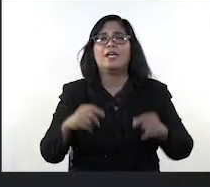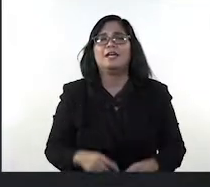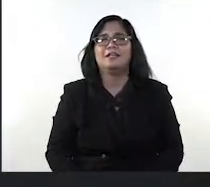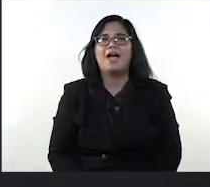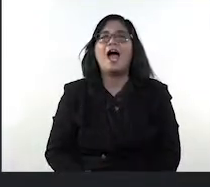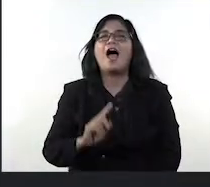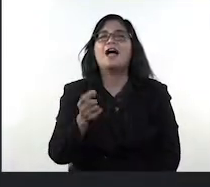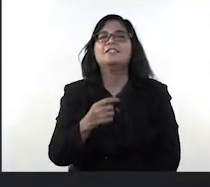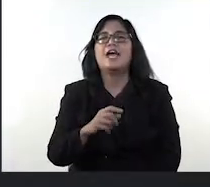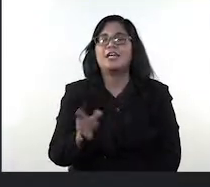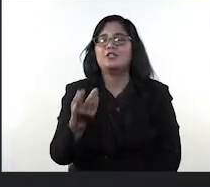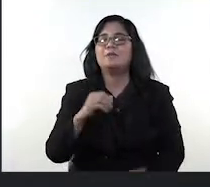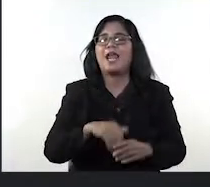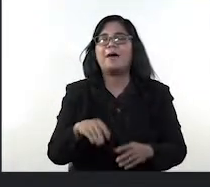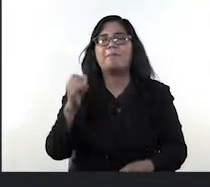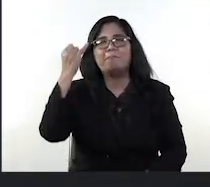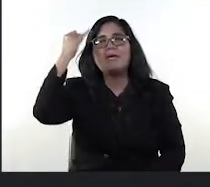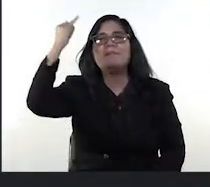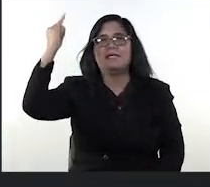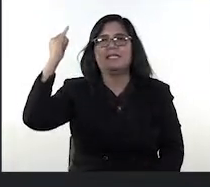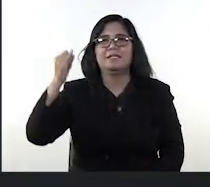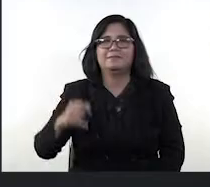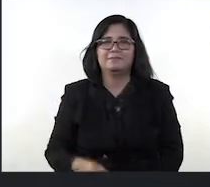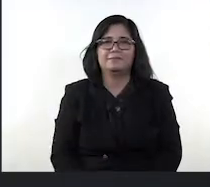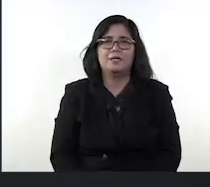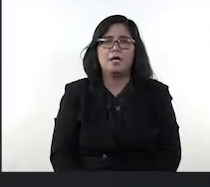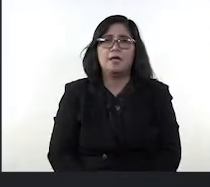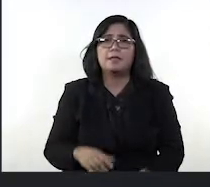hai tapi kalau kita mau lihat mimpi kita menjadi kenyataan